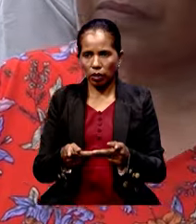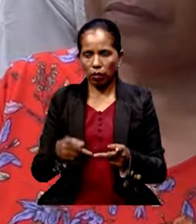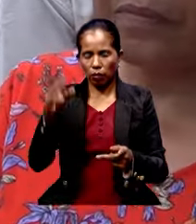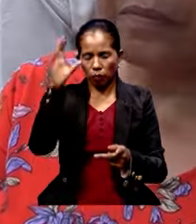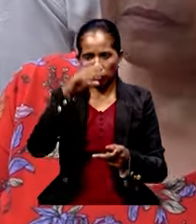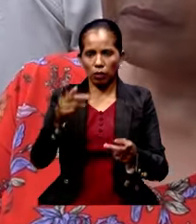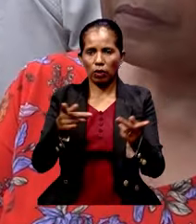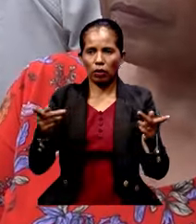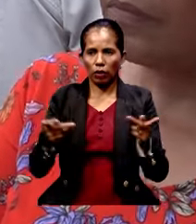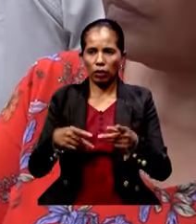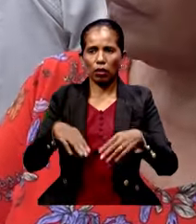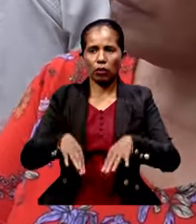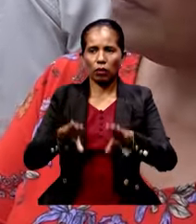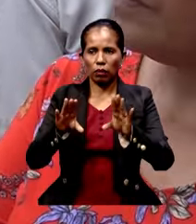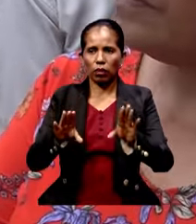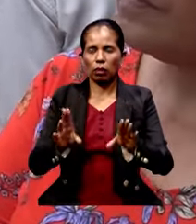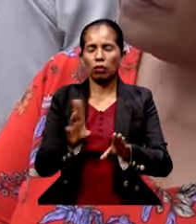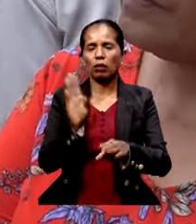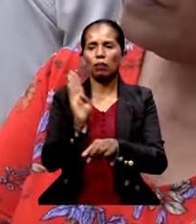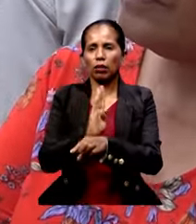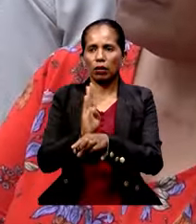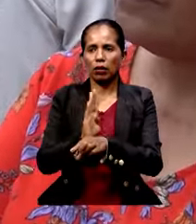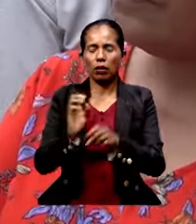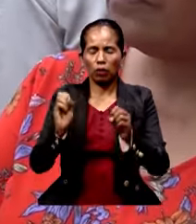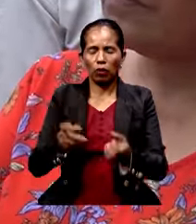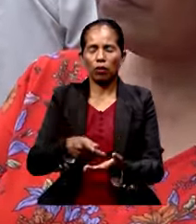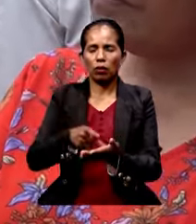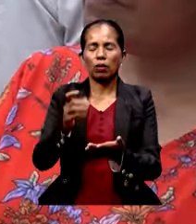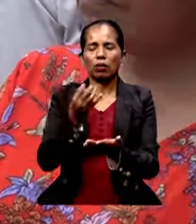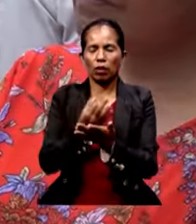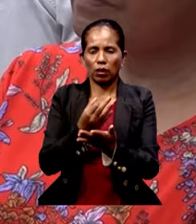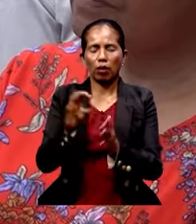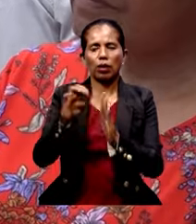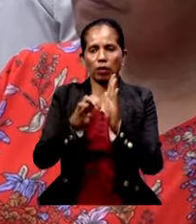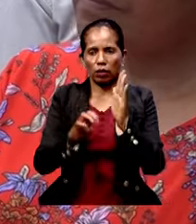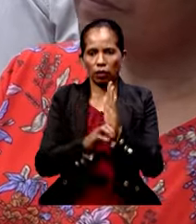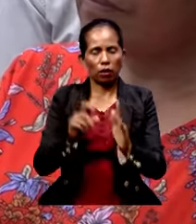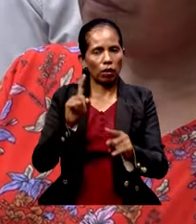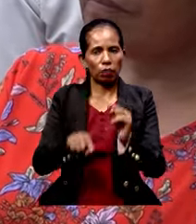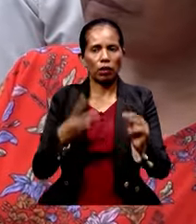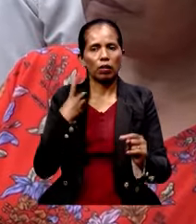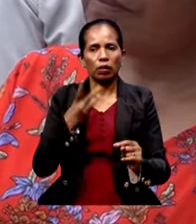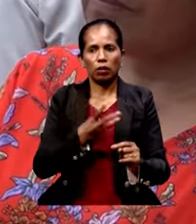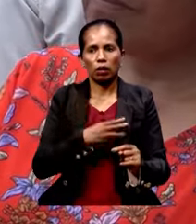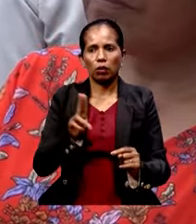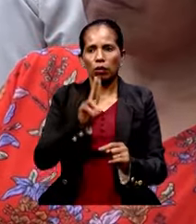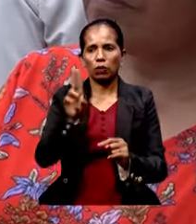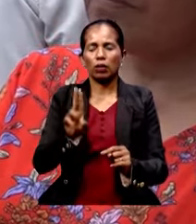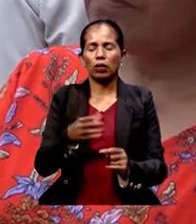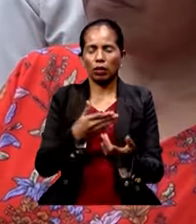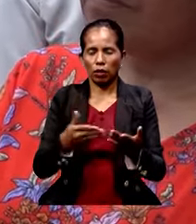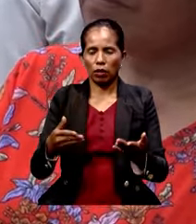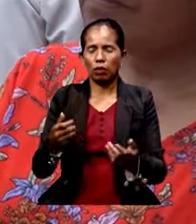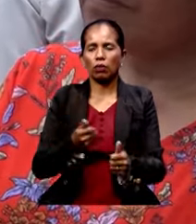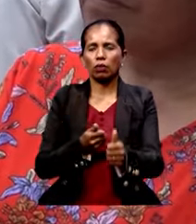bele famba uza bisnis ba mas tengi fo arrendamento ba shtaru. La bele ita ba uza sasan tuir ita ne hakarak